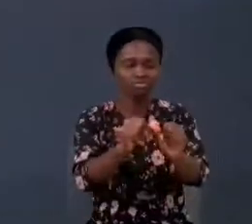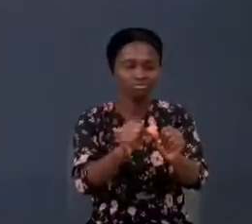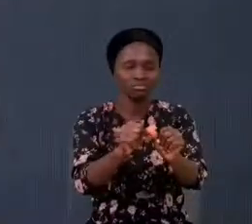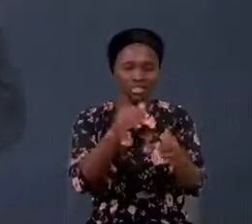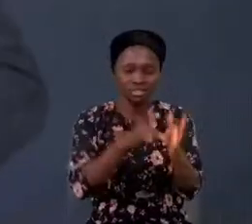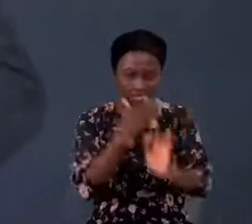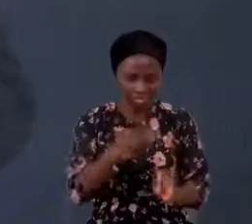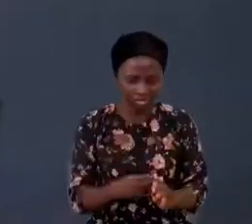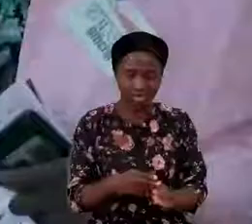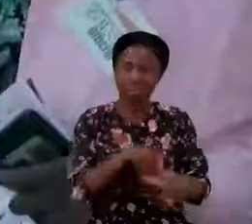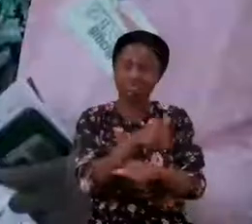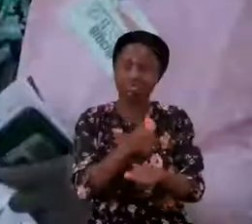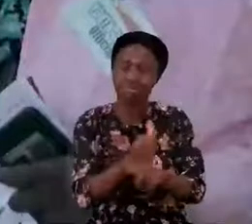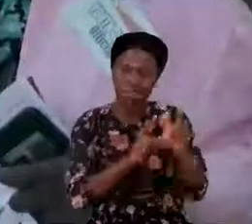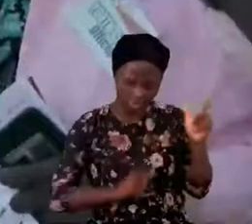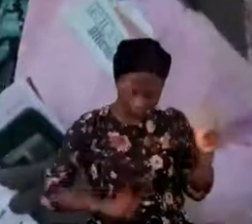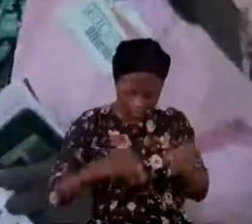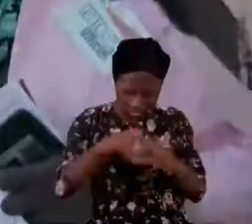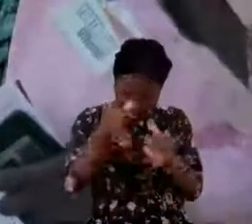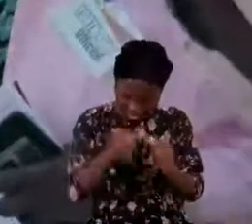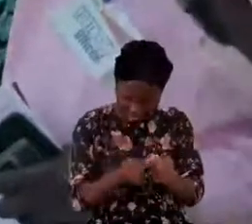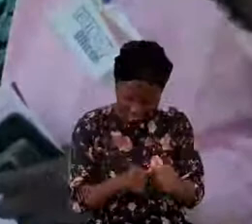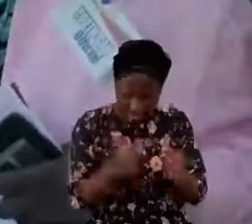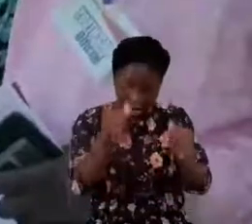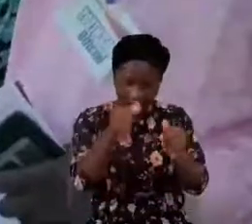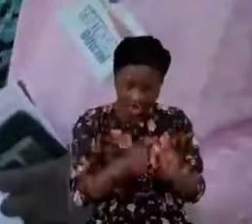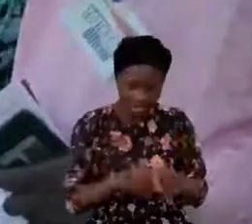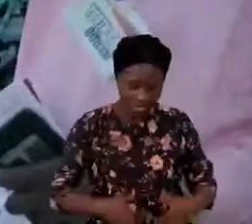ligne, partout, au nom de Jésus.